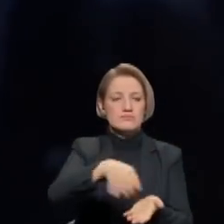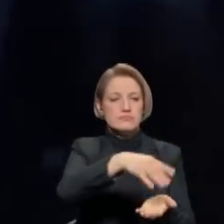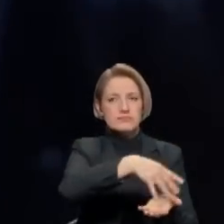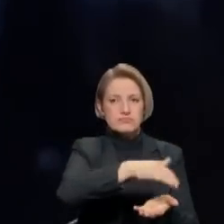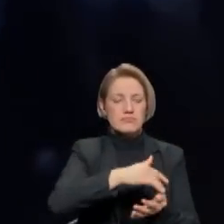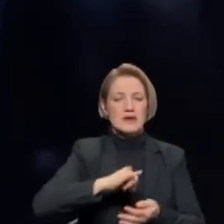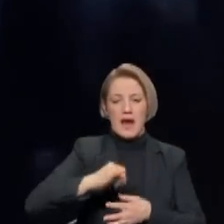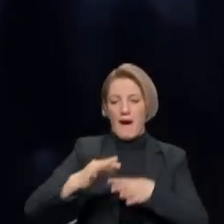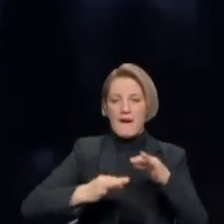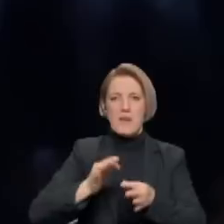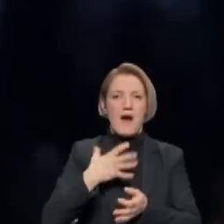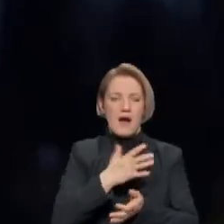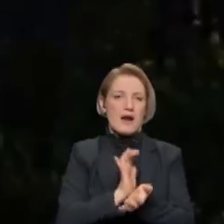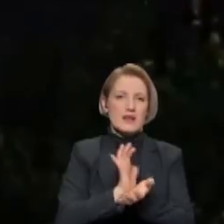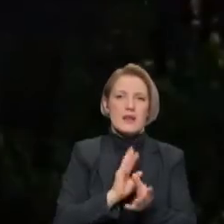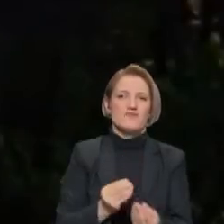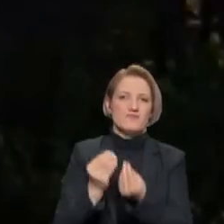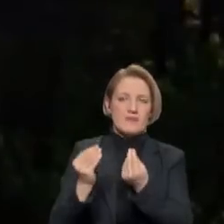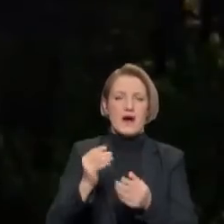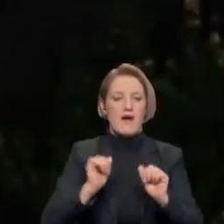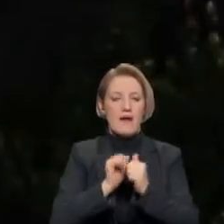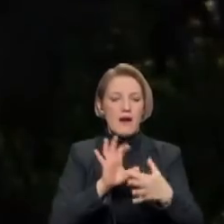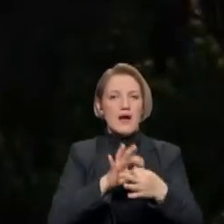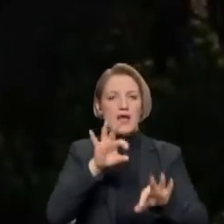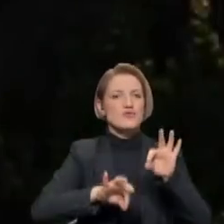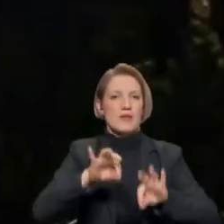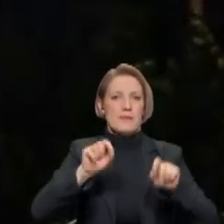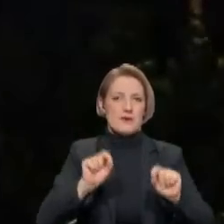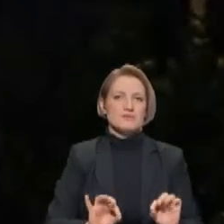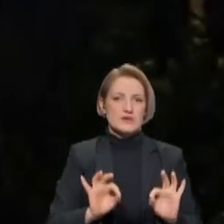toplanarak yakınlarına teslim edildi. Kazayla ilgili inceleme başlatıldı.